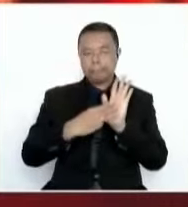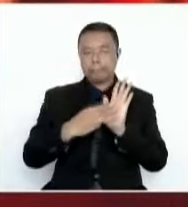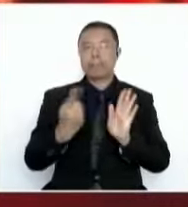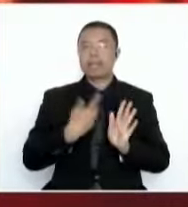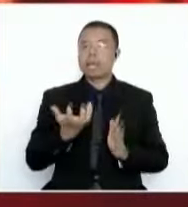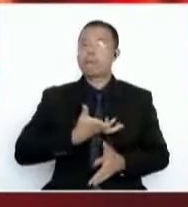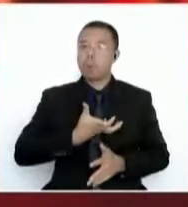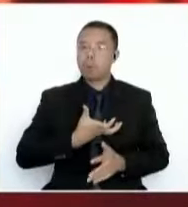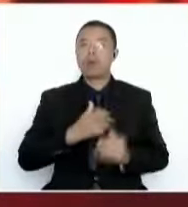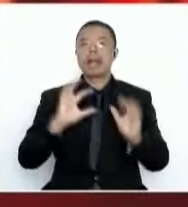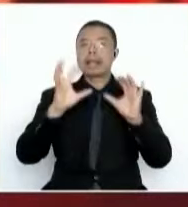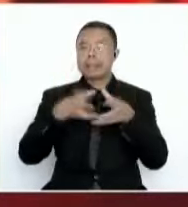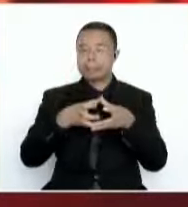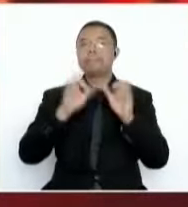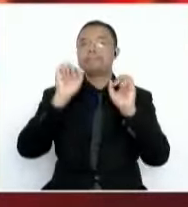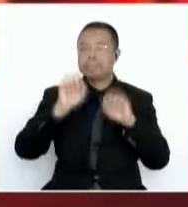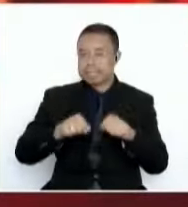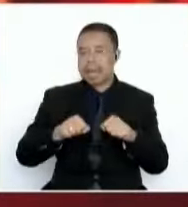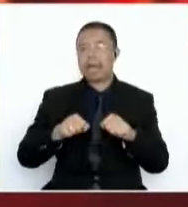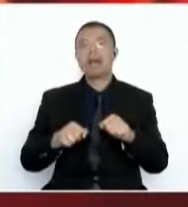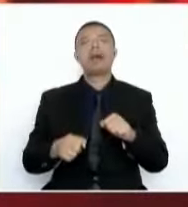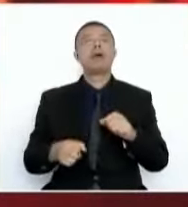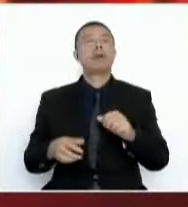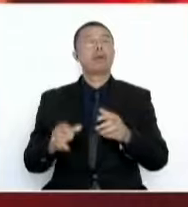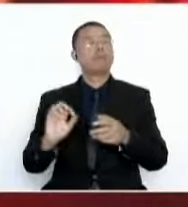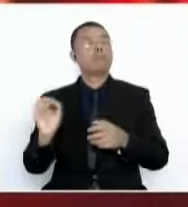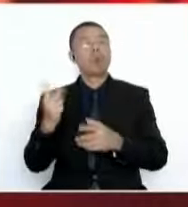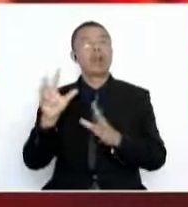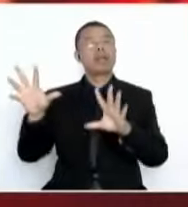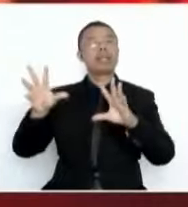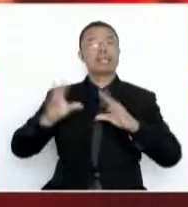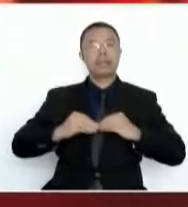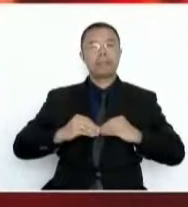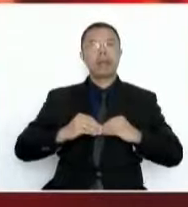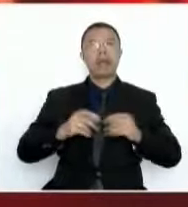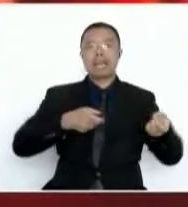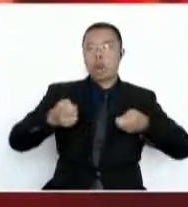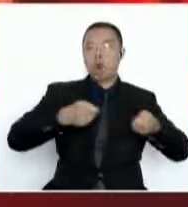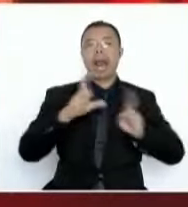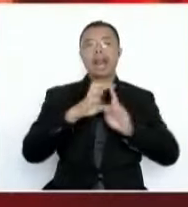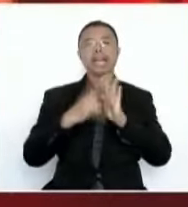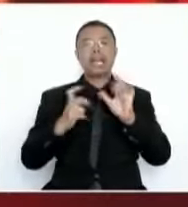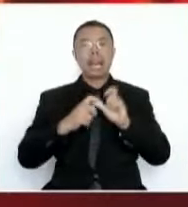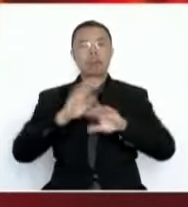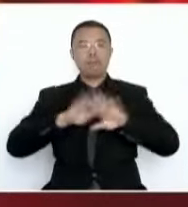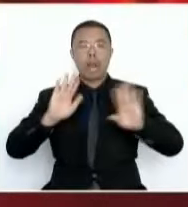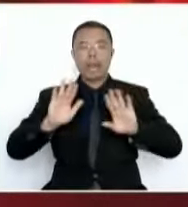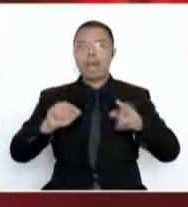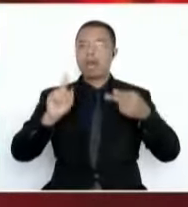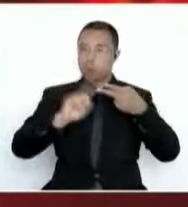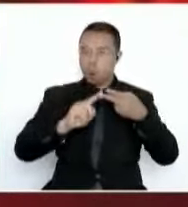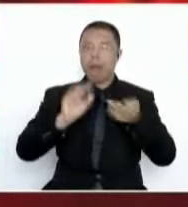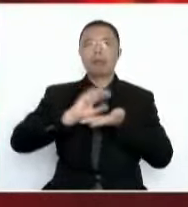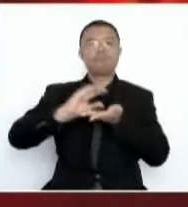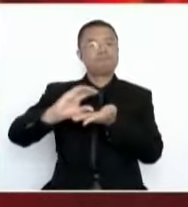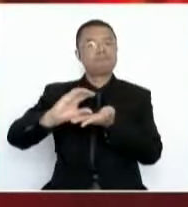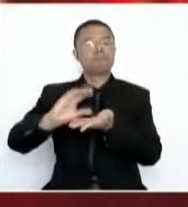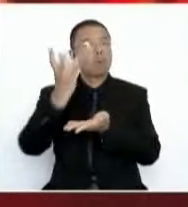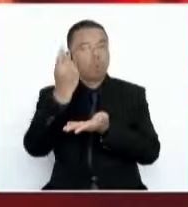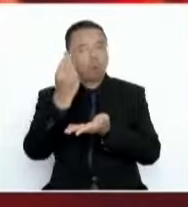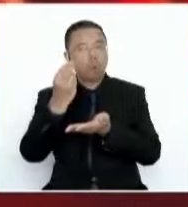menginginkan bahwa tim itu bisa dikembalikan ke Dinas Kebudayaan dan yang berikutnya adalah dana Abadi ya dana abadi